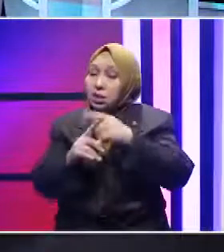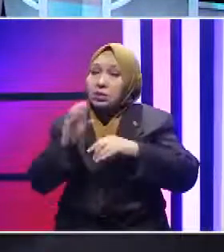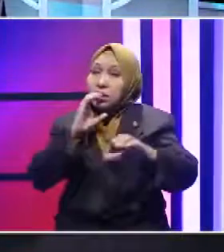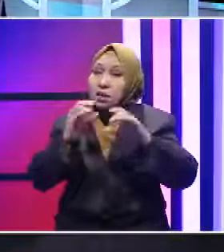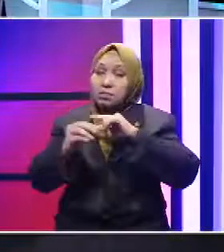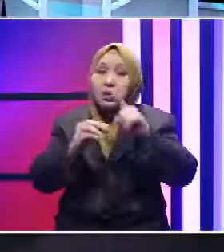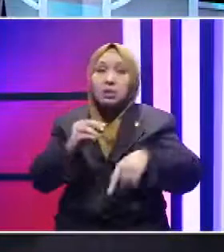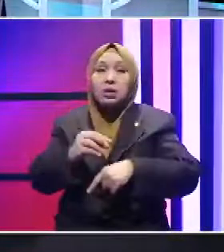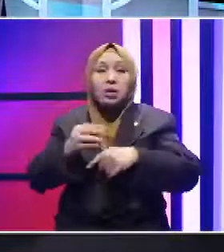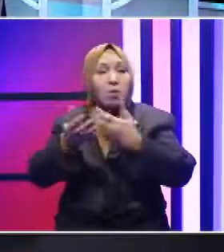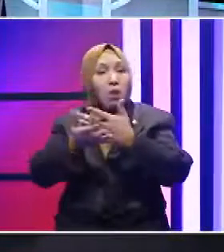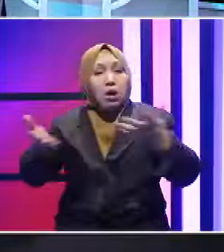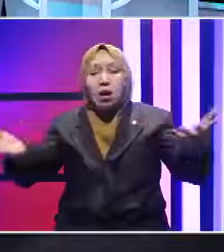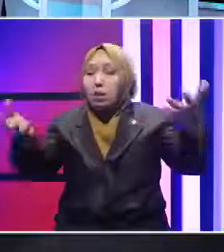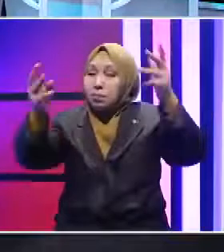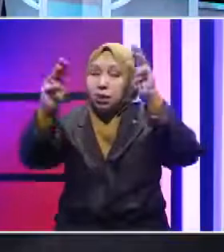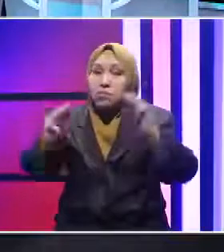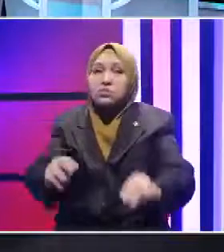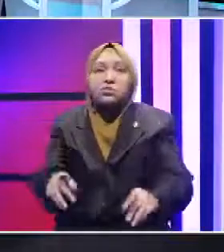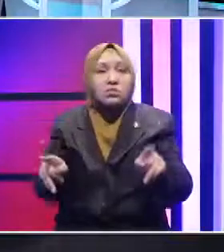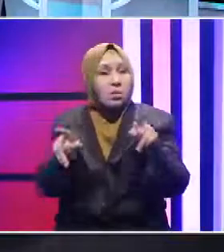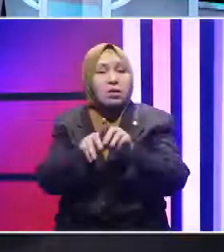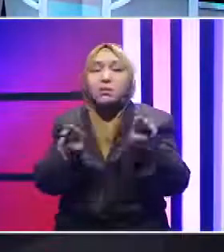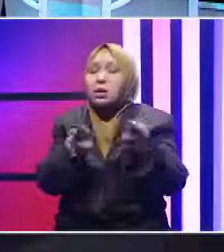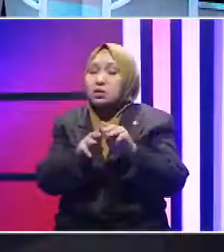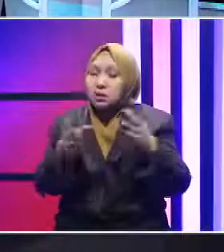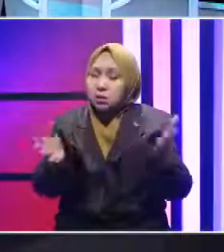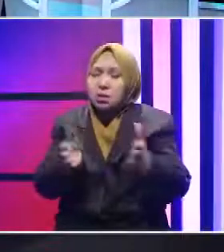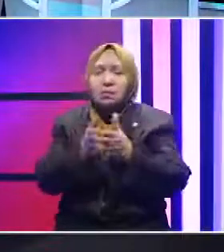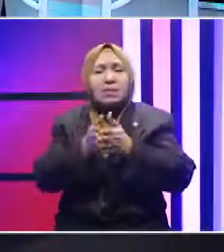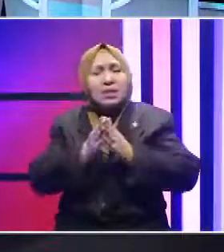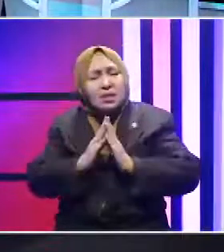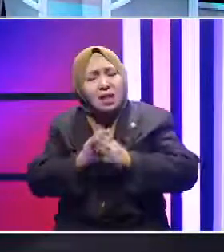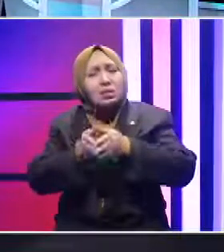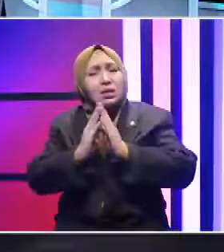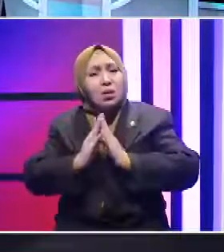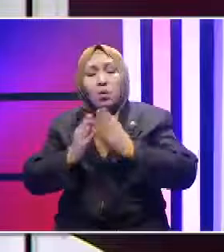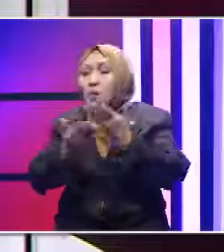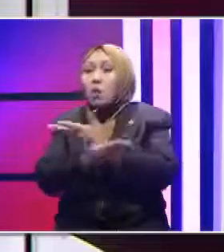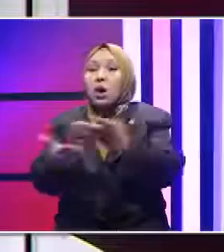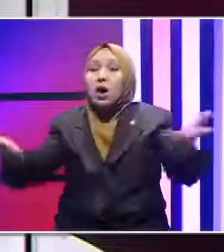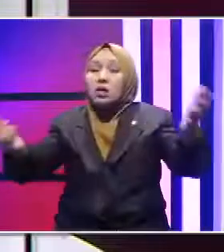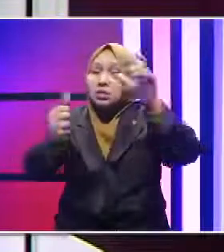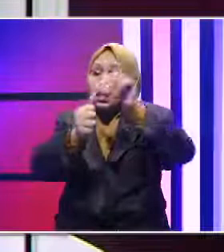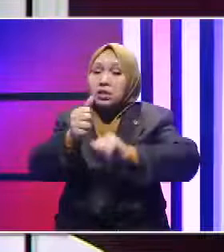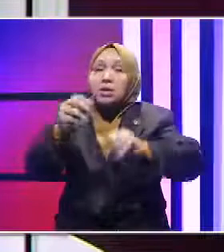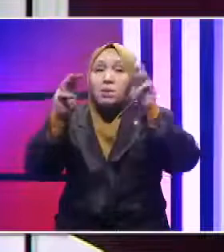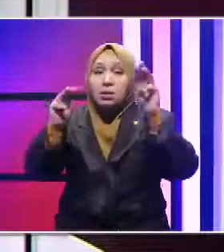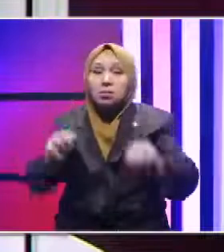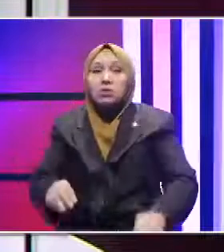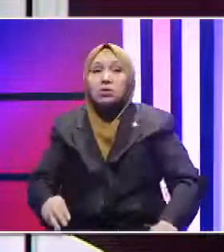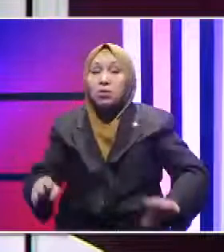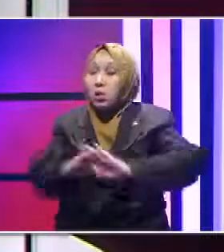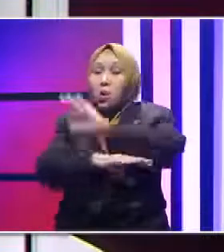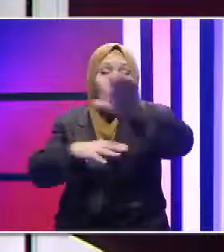ayuhal insan, dia punya bunyi pun dah seperti merayu, Ustaz, ya. Betul. Allah menyatakan wahai setiap manusia. Kalau katakan ya ayuhan nas itu wahai